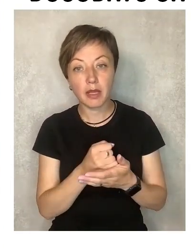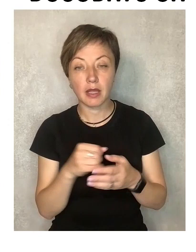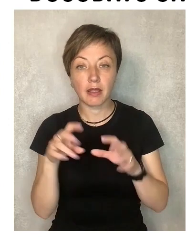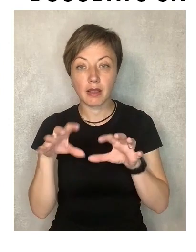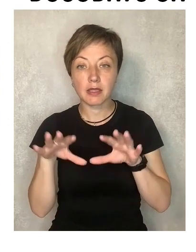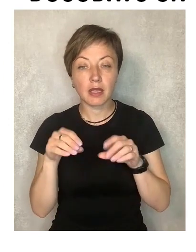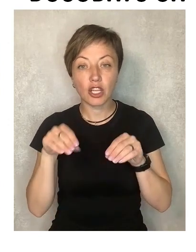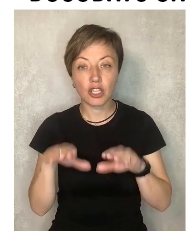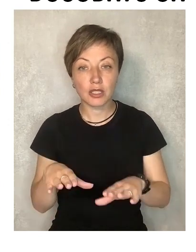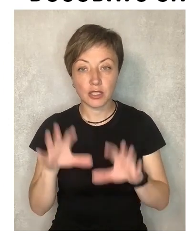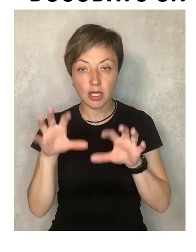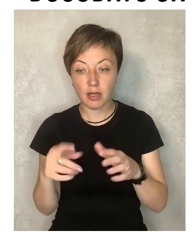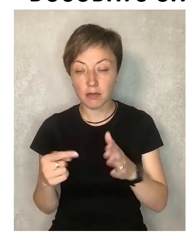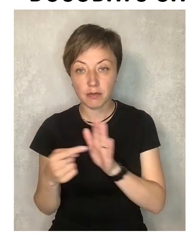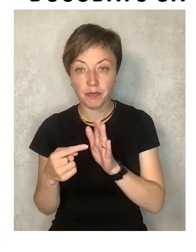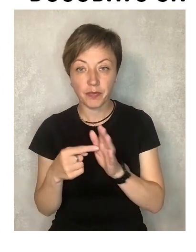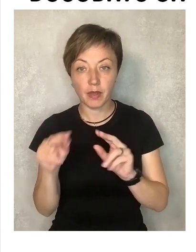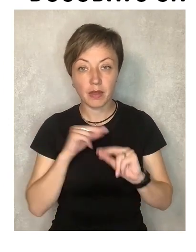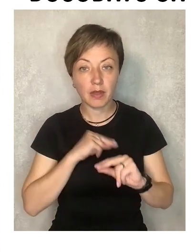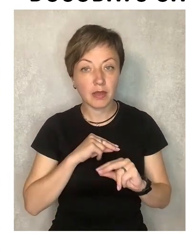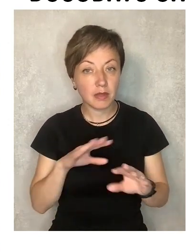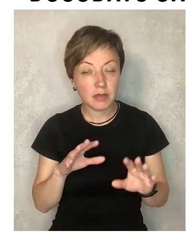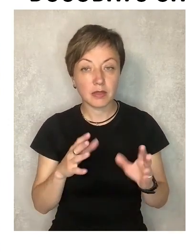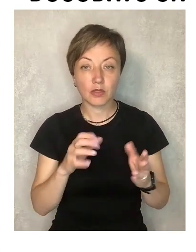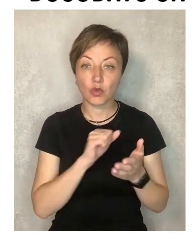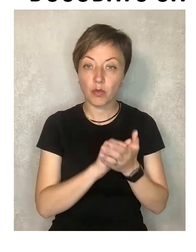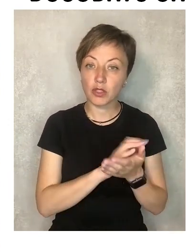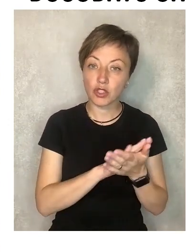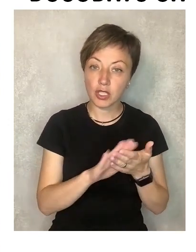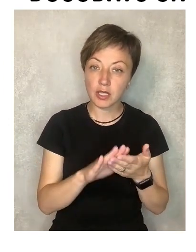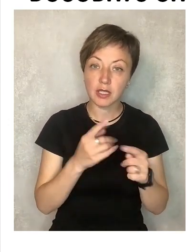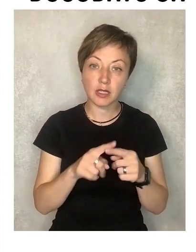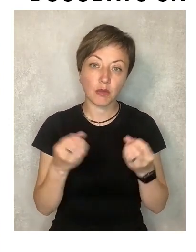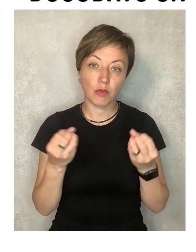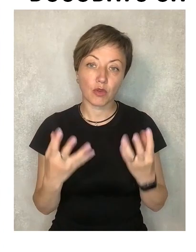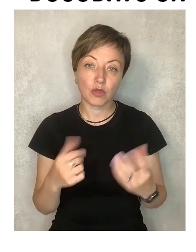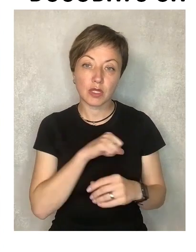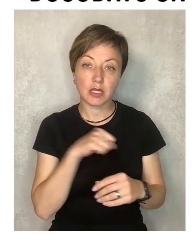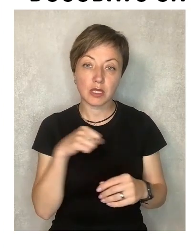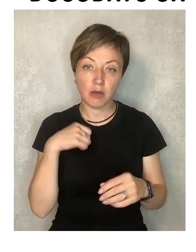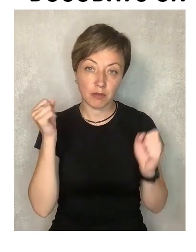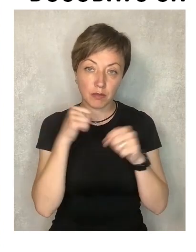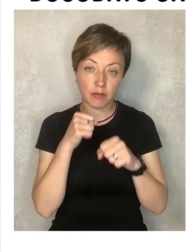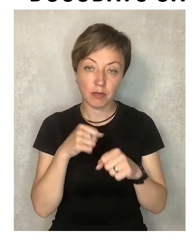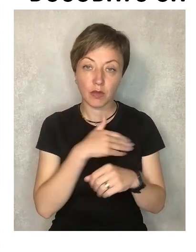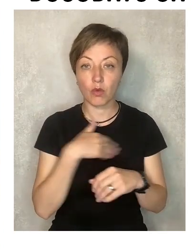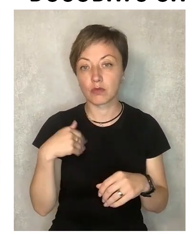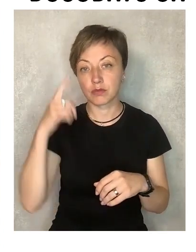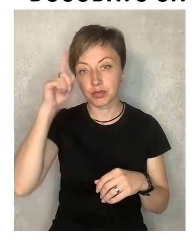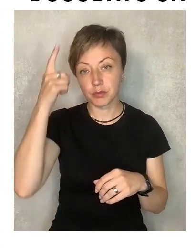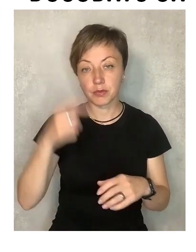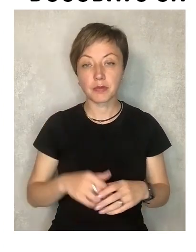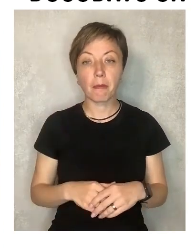рішення, на підставі якого він діє, чи по документам все чисто, і це він просто, ну, якби, так, його хотілки. Тому що якщо у